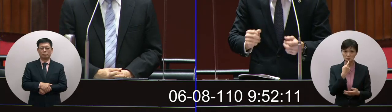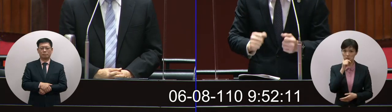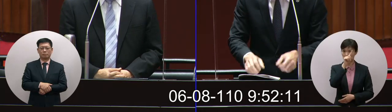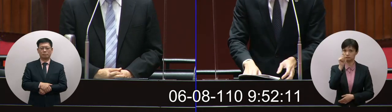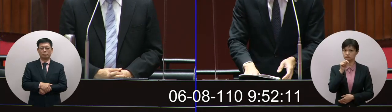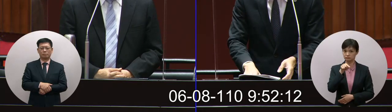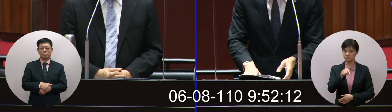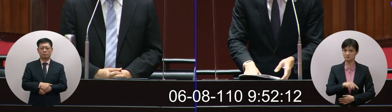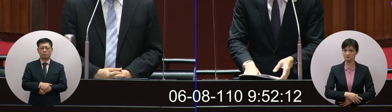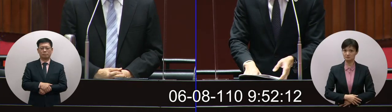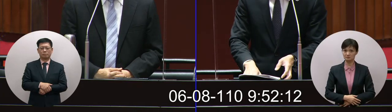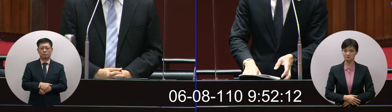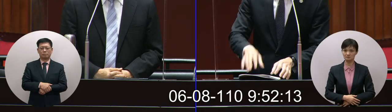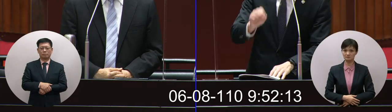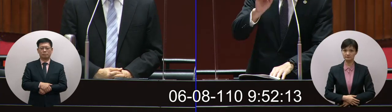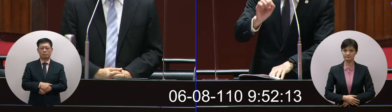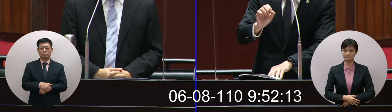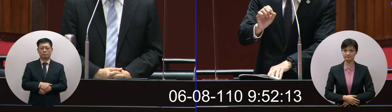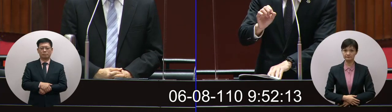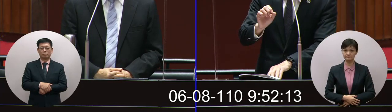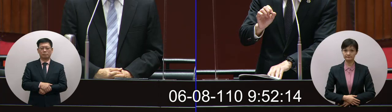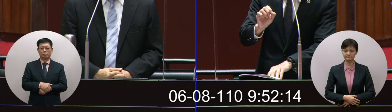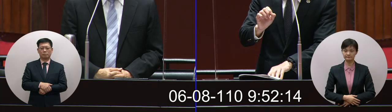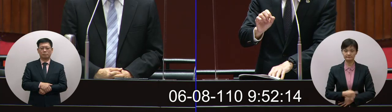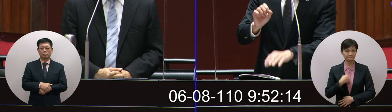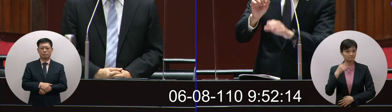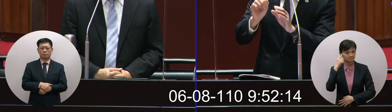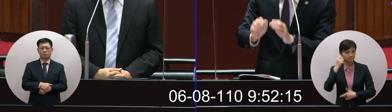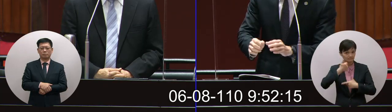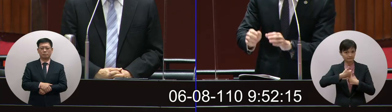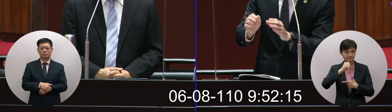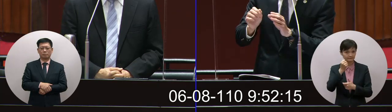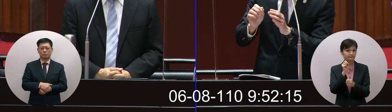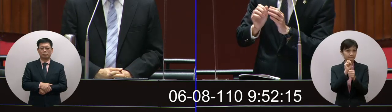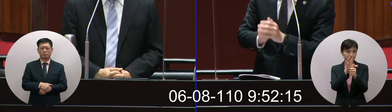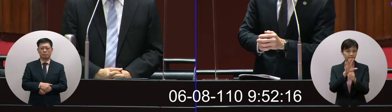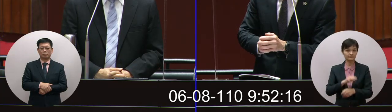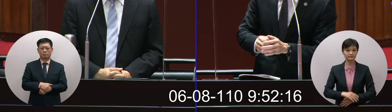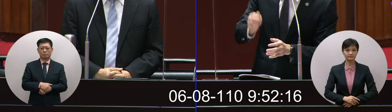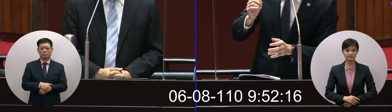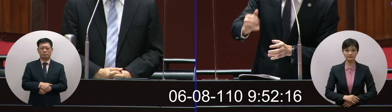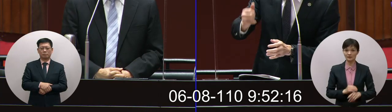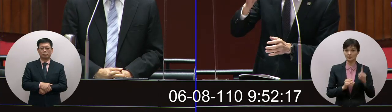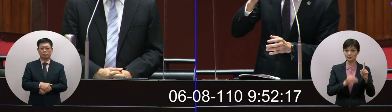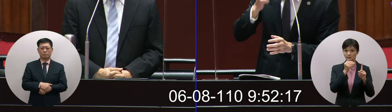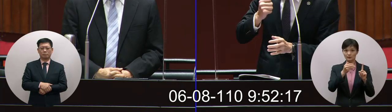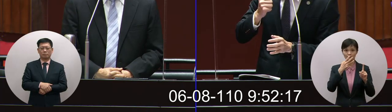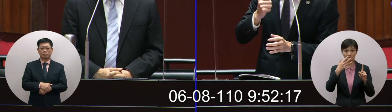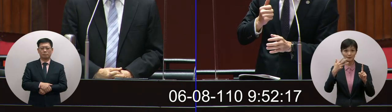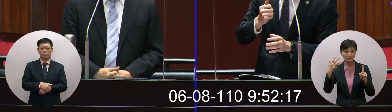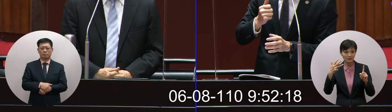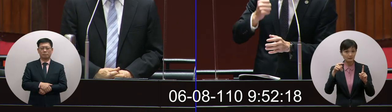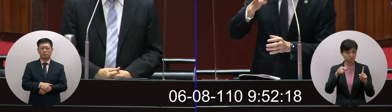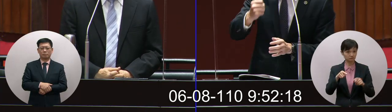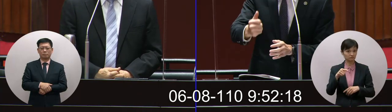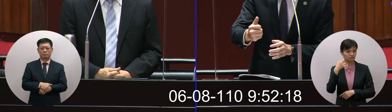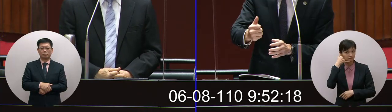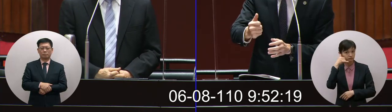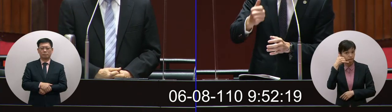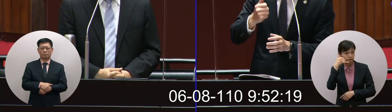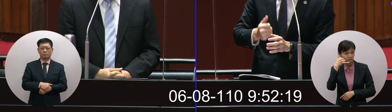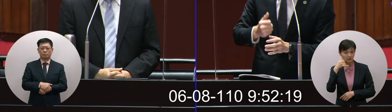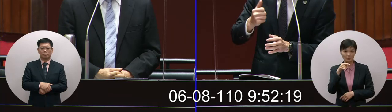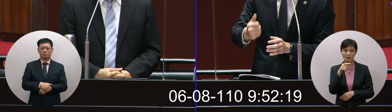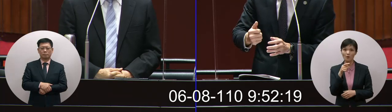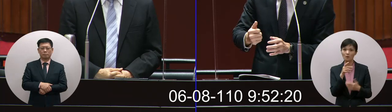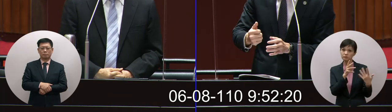迄个问题拢足侪啦吼。所以讲，我具体建议是讲，咱除了吼，咱1988除了接电话甲伊讲吼，你有符合资